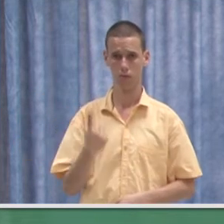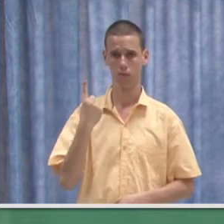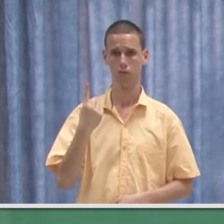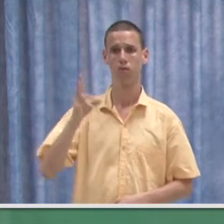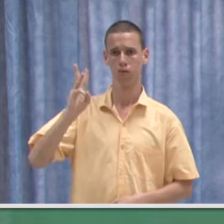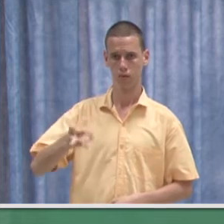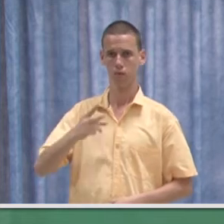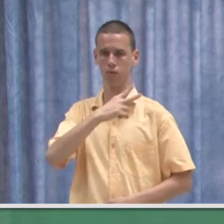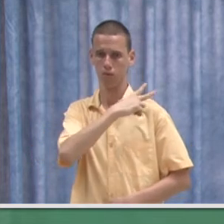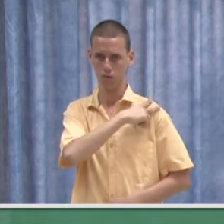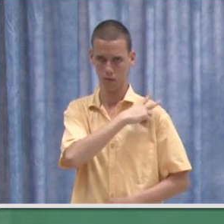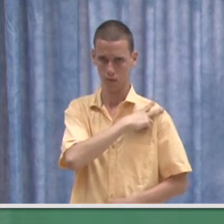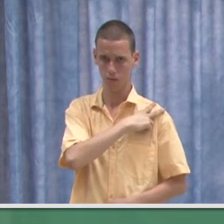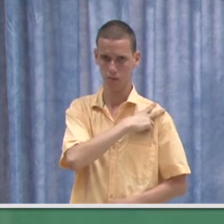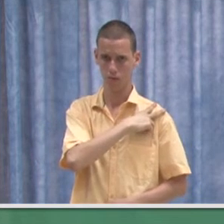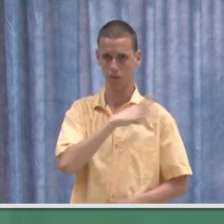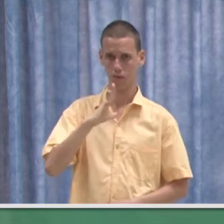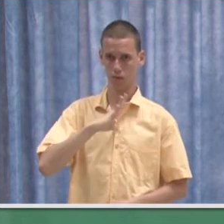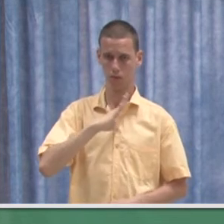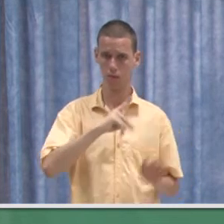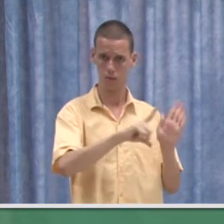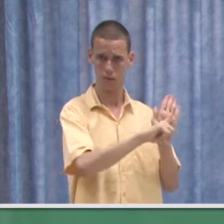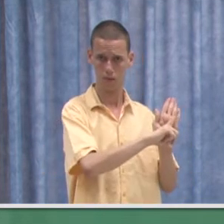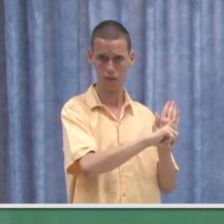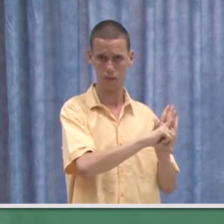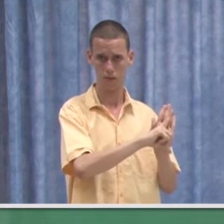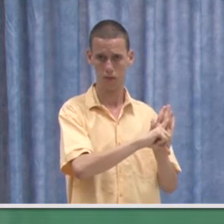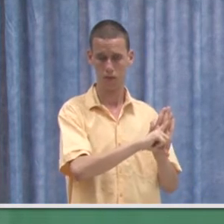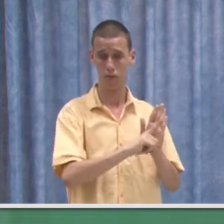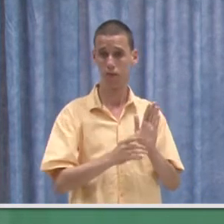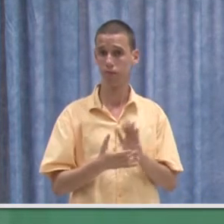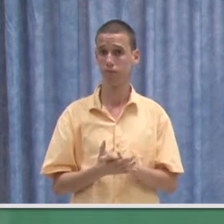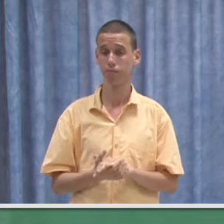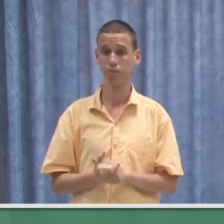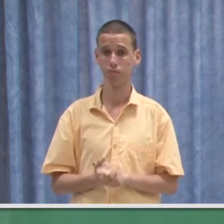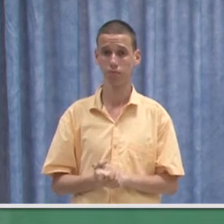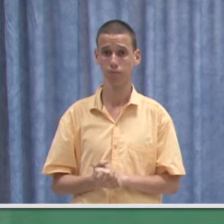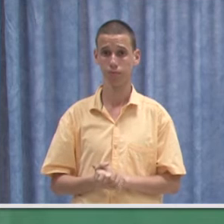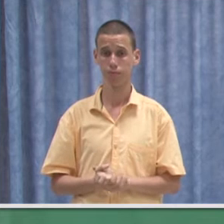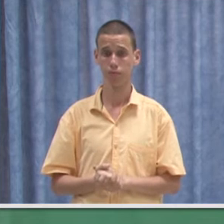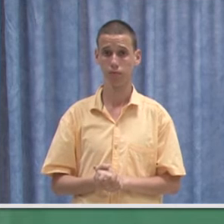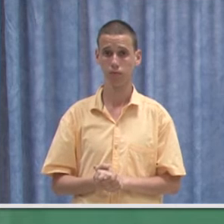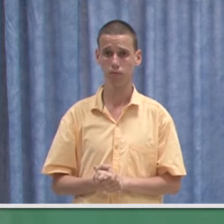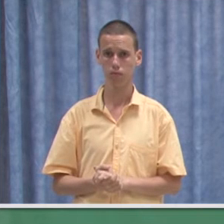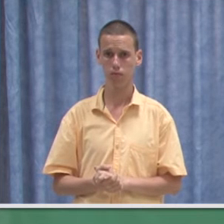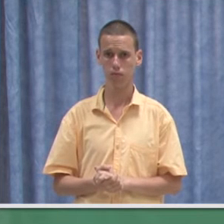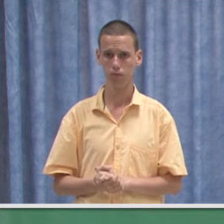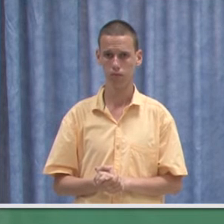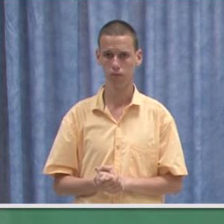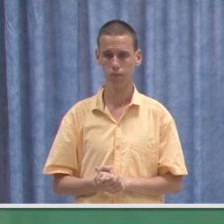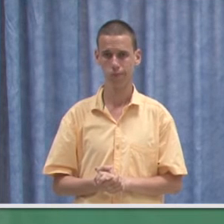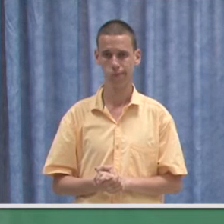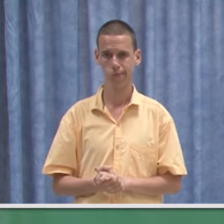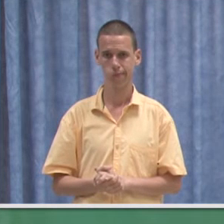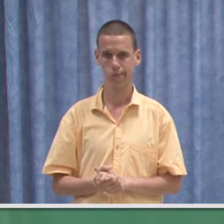est bien encadré en bas la loi Public Health Act et bonne régulation qui vient avec. So, si le temps noir pour dire